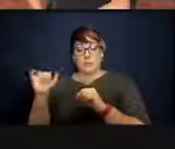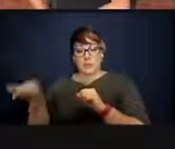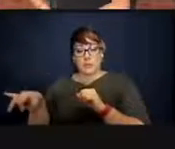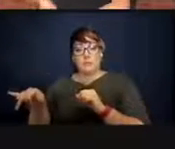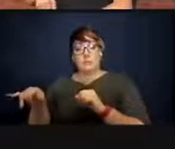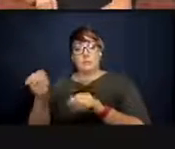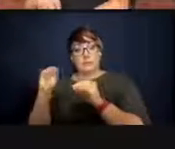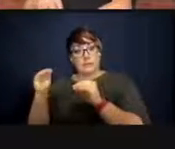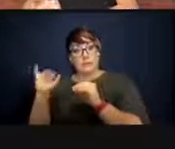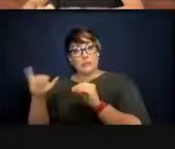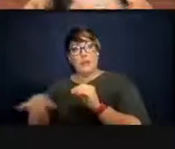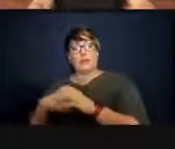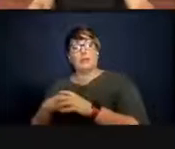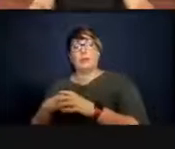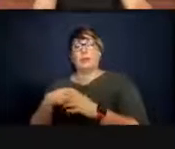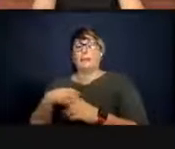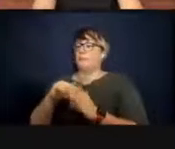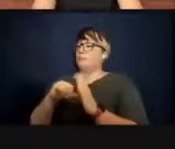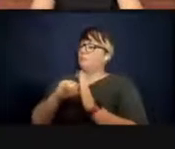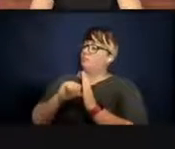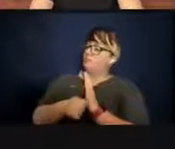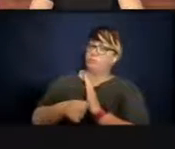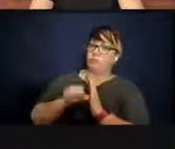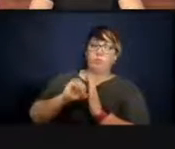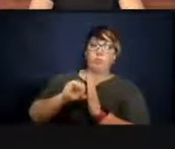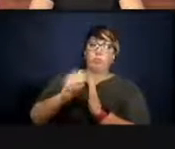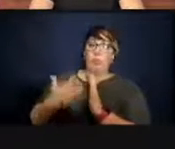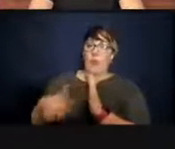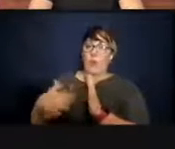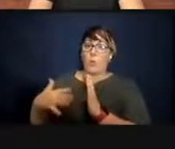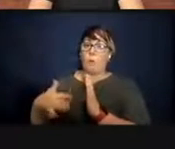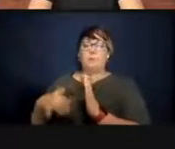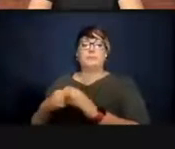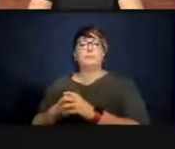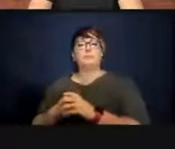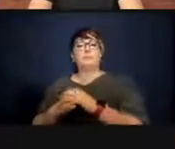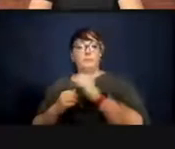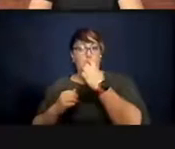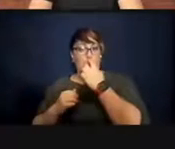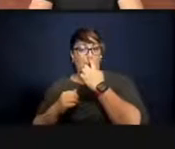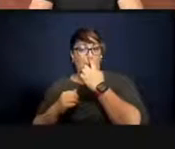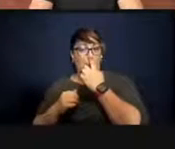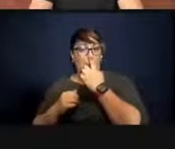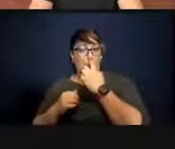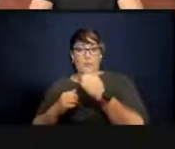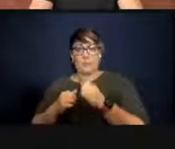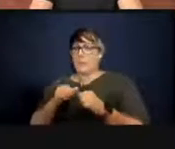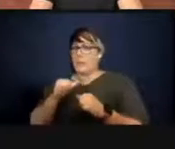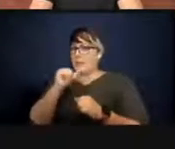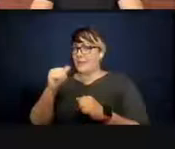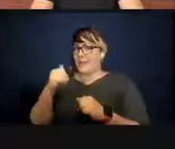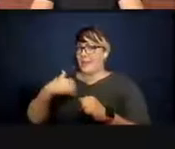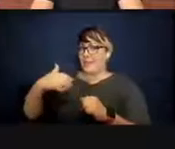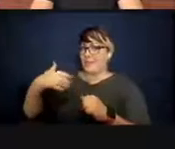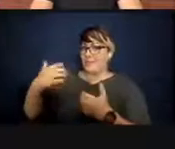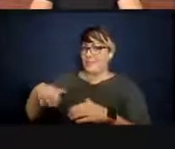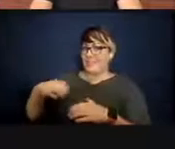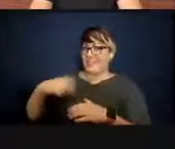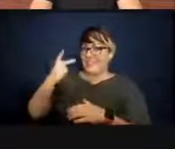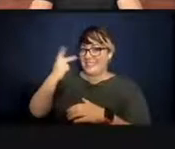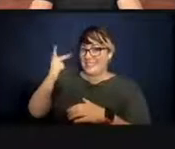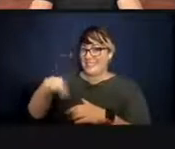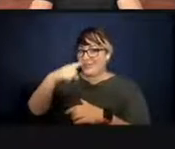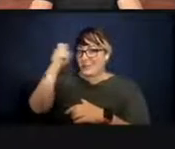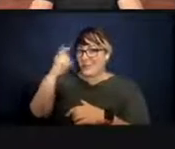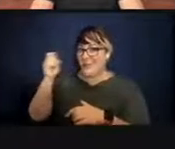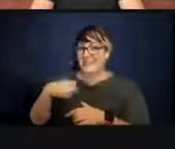الذين يطبقون هذا النموذج، وأنا كنت مذهول بالعمل والشغف، وأيضا لم أحظى بفرصة رؤيتكم